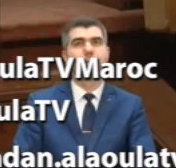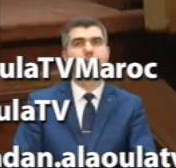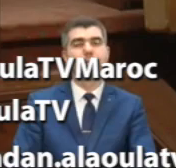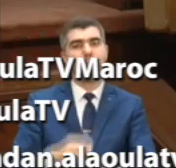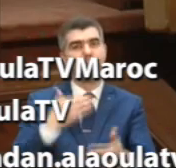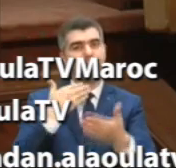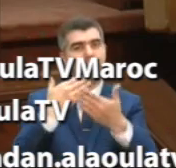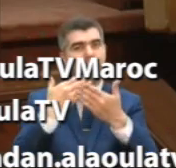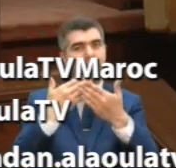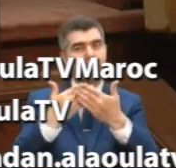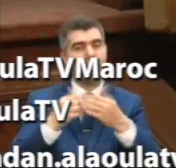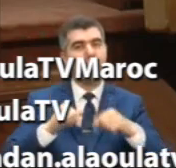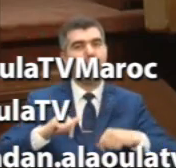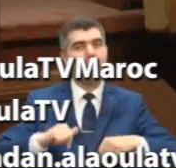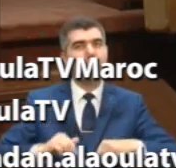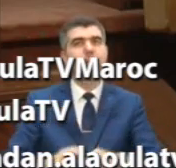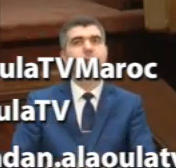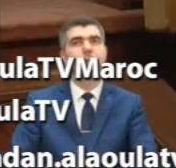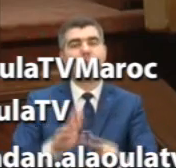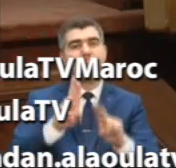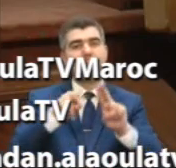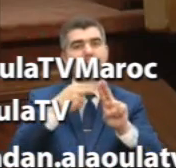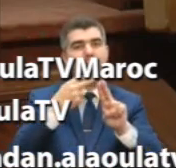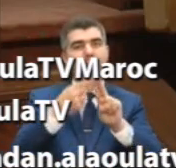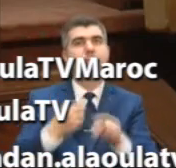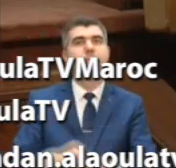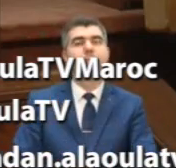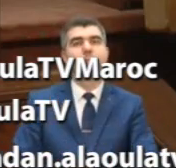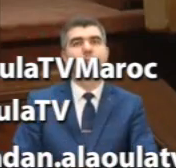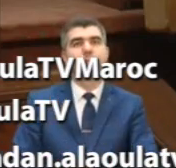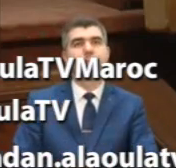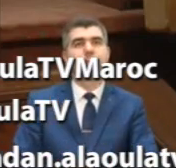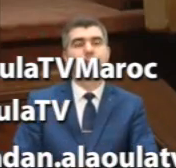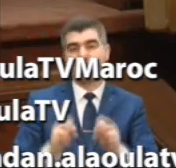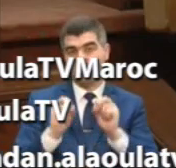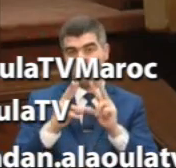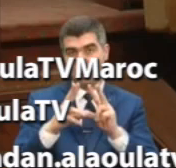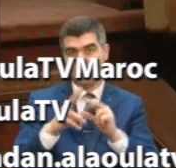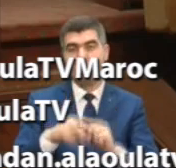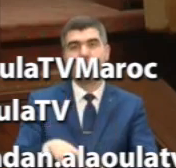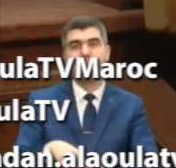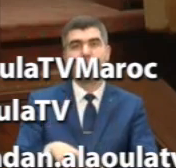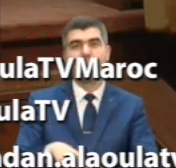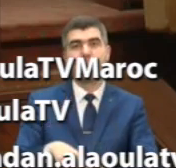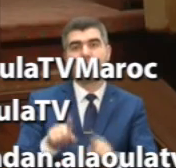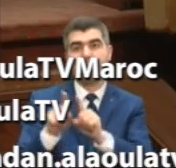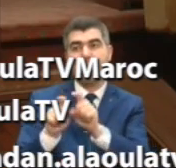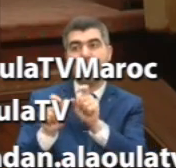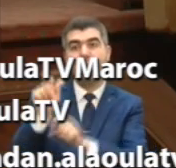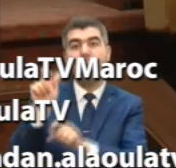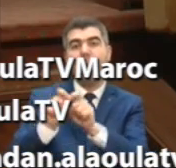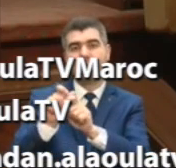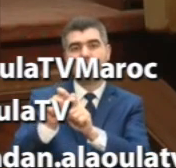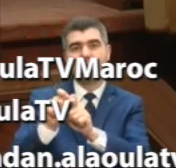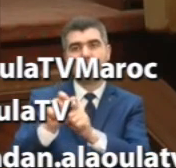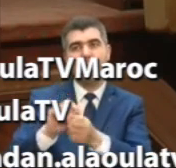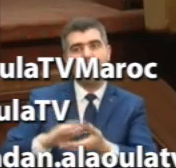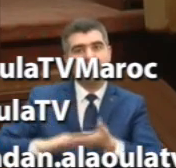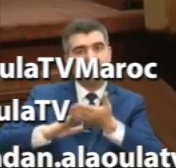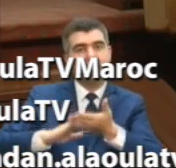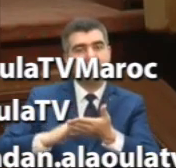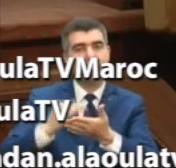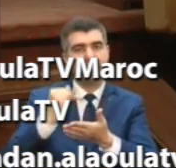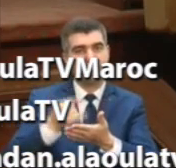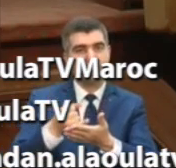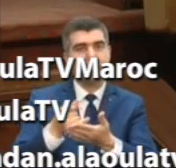شكرا السيدة الوزيرة المحترمة للجواب ديالكم. فعلا السيدة الوزيرة الكرامة ديال المواطنين هو